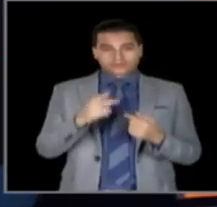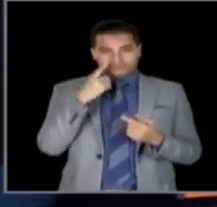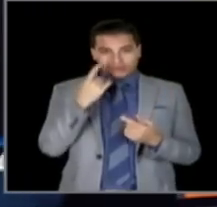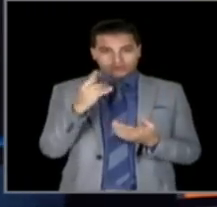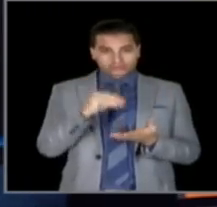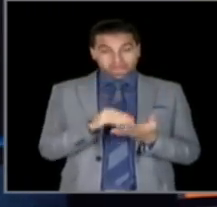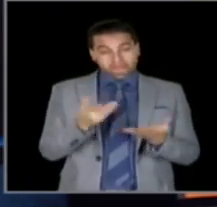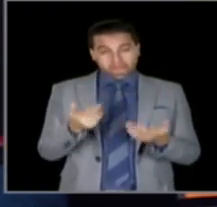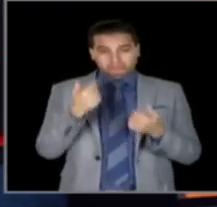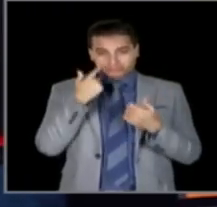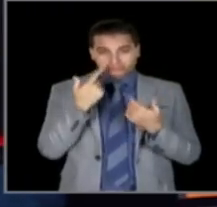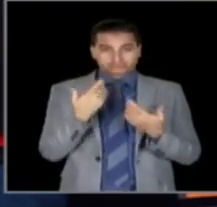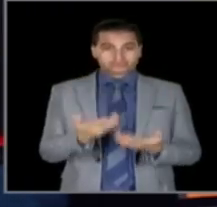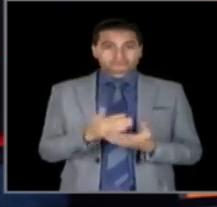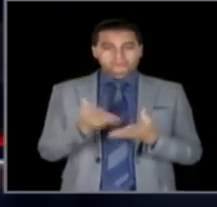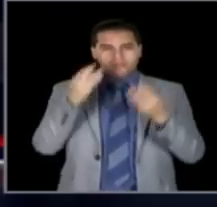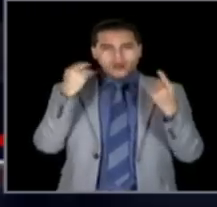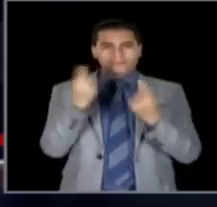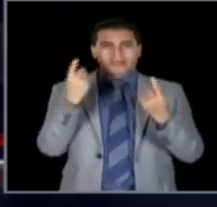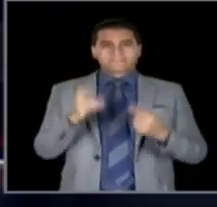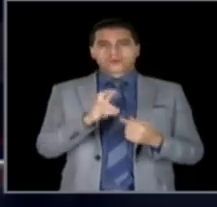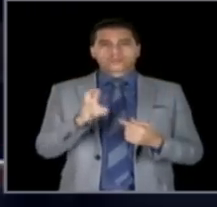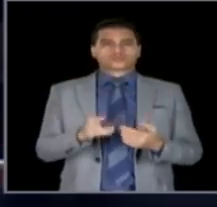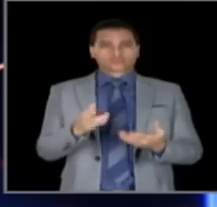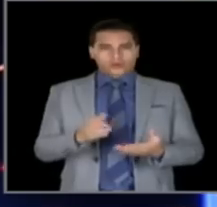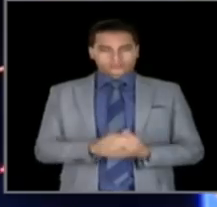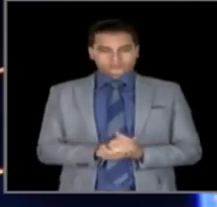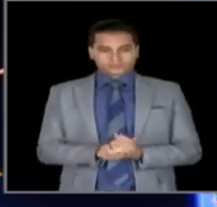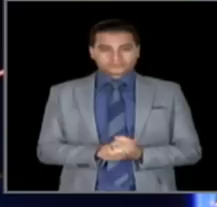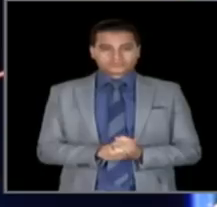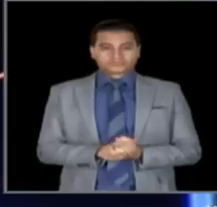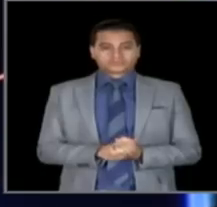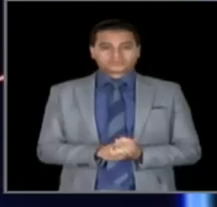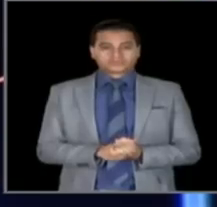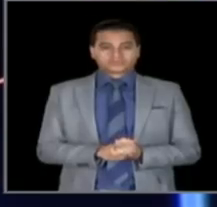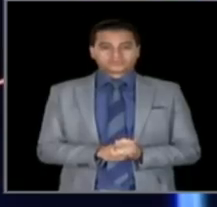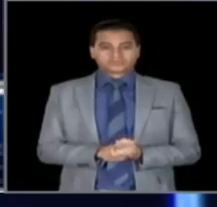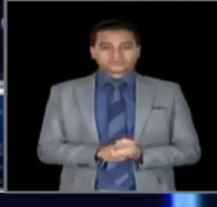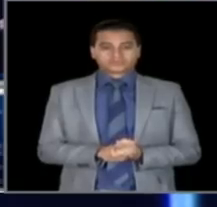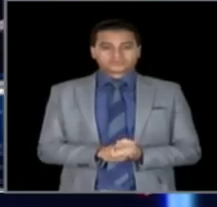بعشر نقط. معلومات عامة، والسؤال هو: